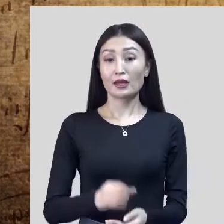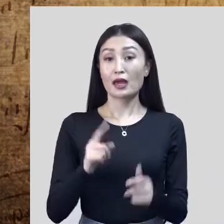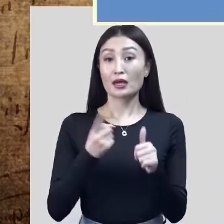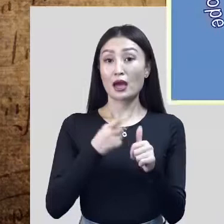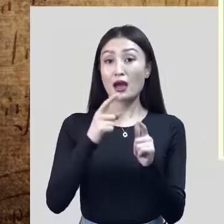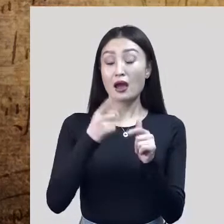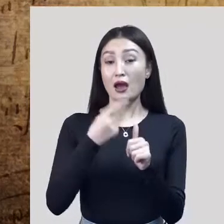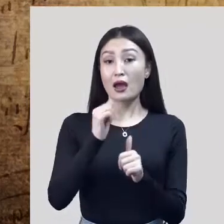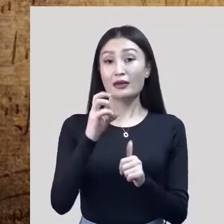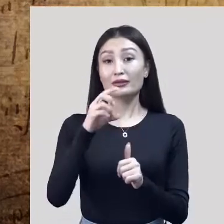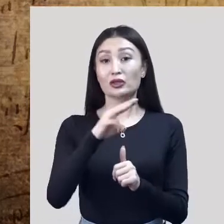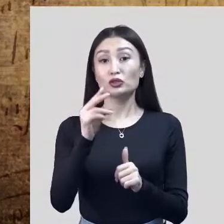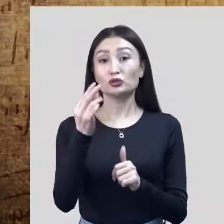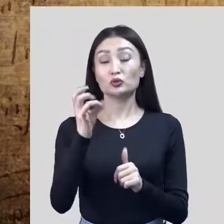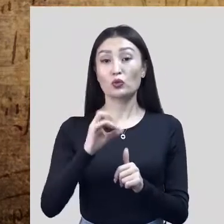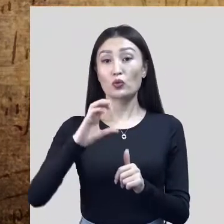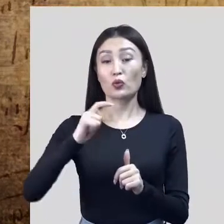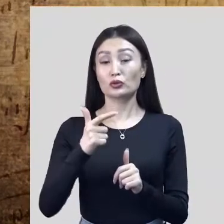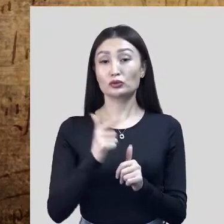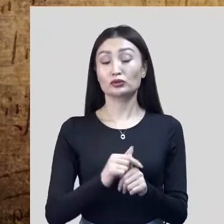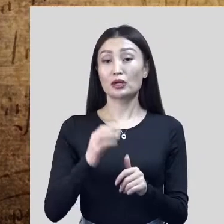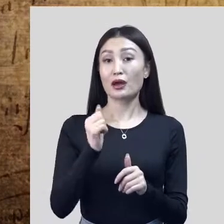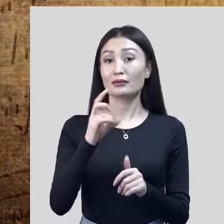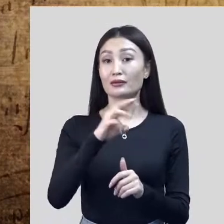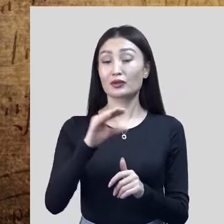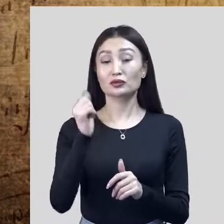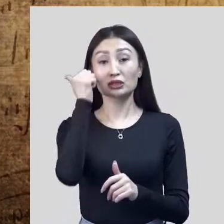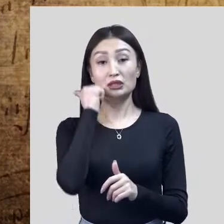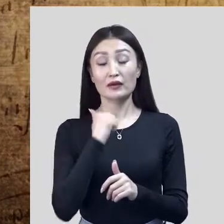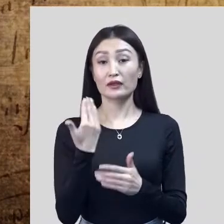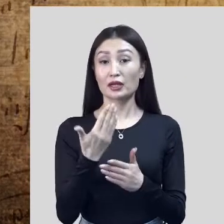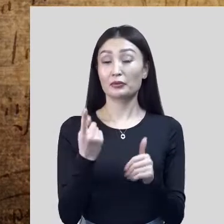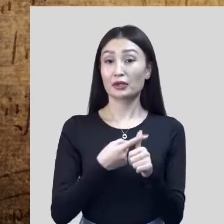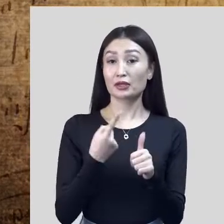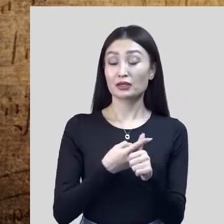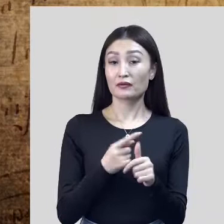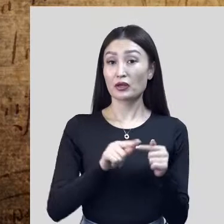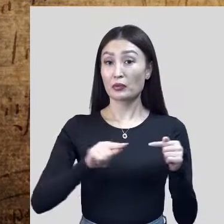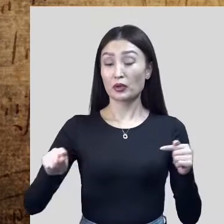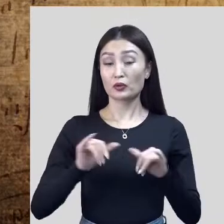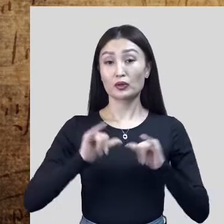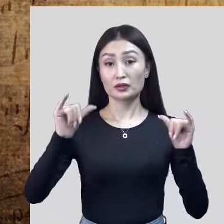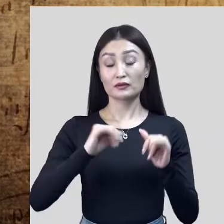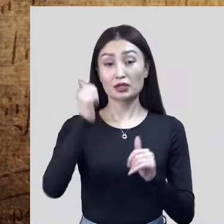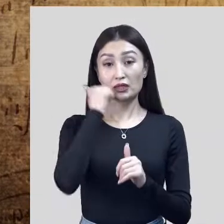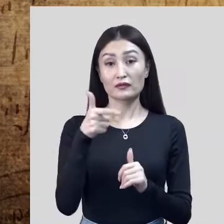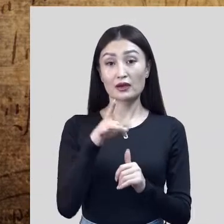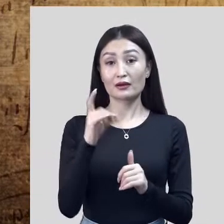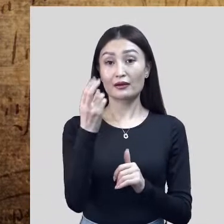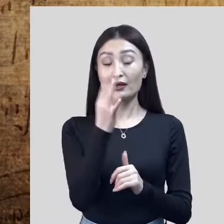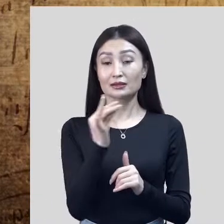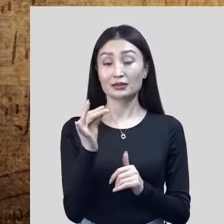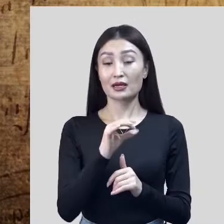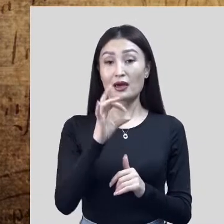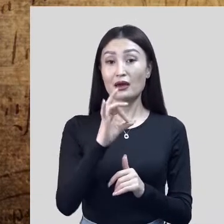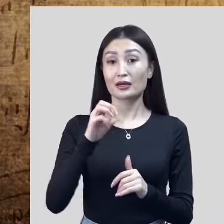Термин «античность» происходит от латинского слова «antiquus» – «древний». Им принято называть особый период развития Древней Греции и Рима, а